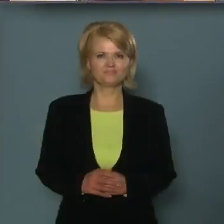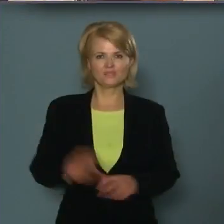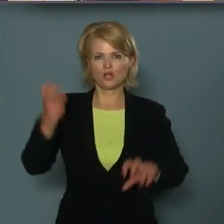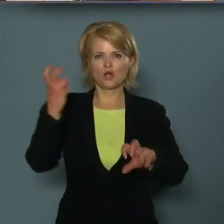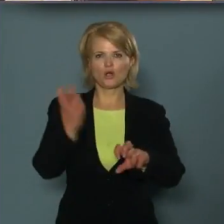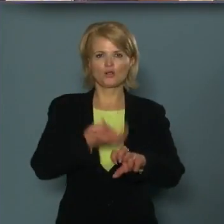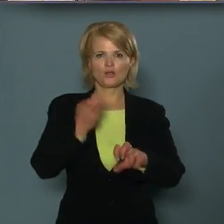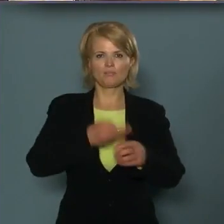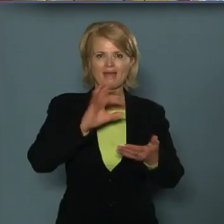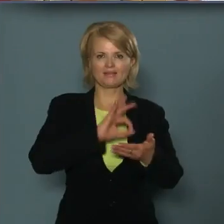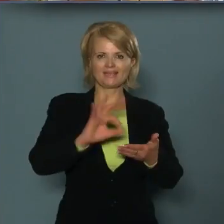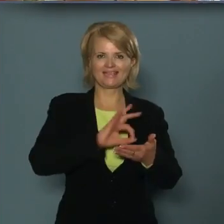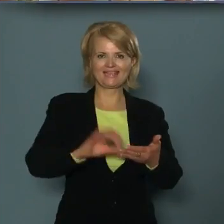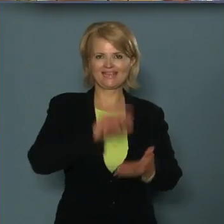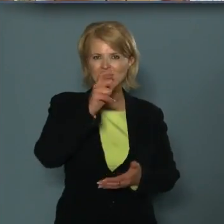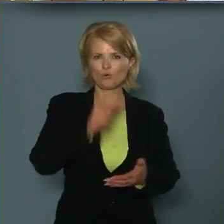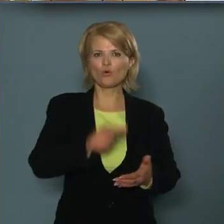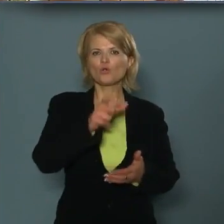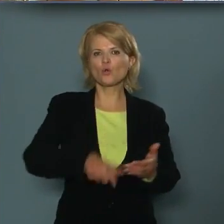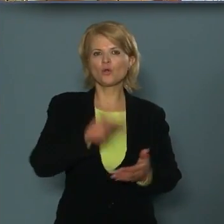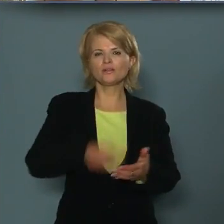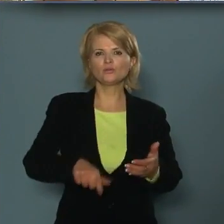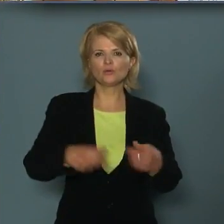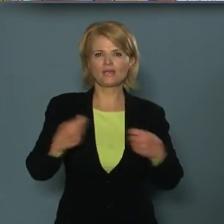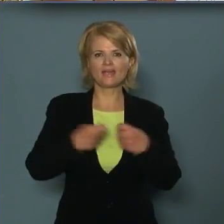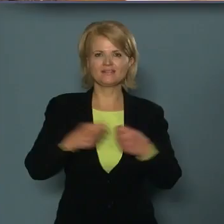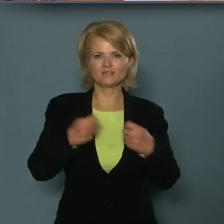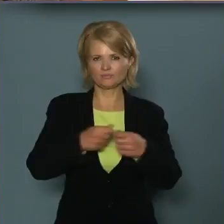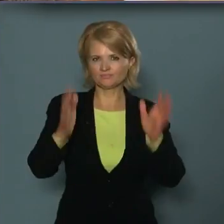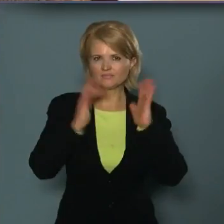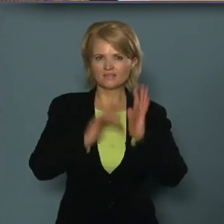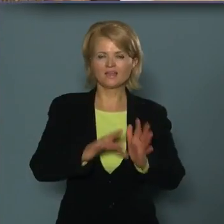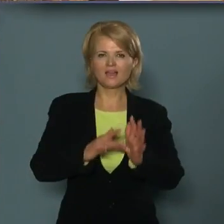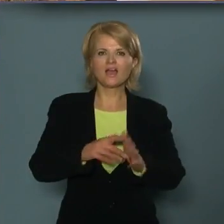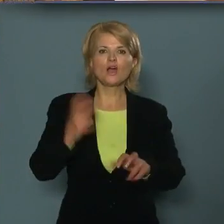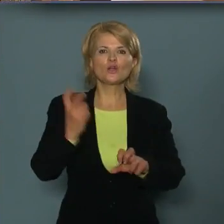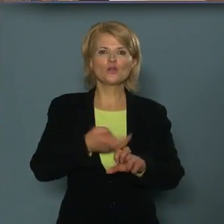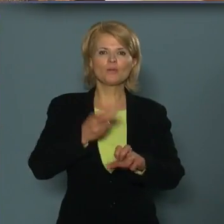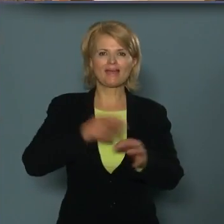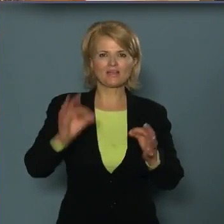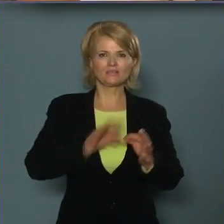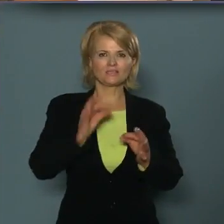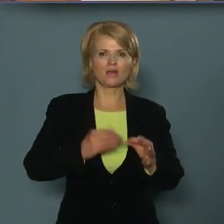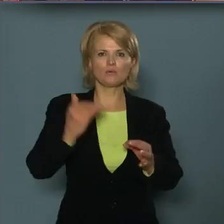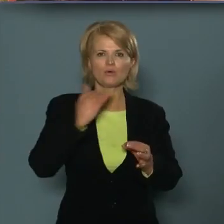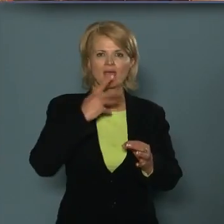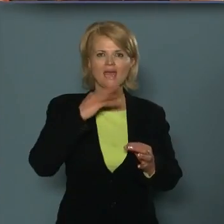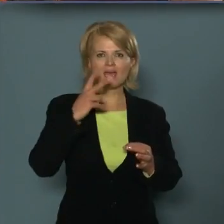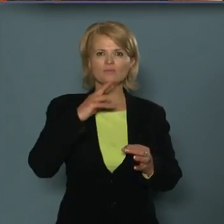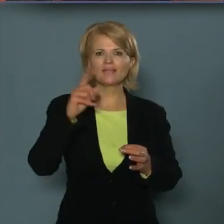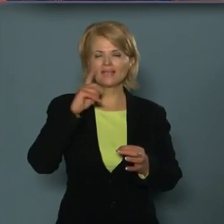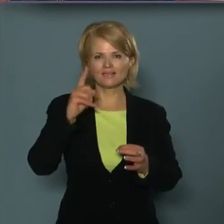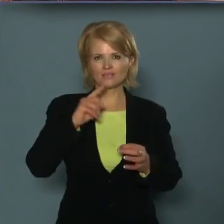A Kőbányai Írók Költők Egyesületének antológiáját mutatták be a Kőbányai Szabó Ervin könyvtárban.